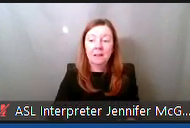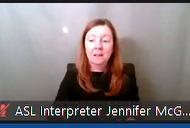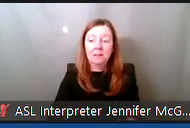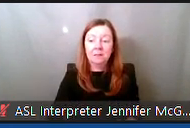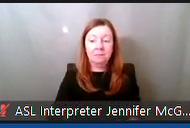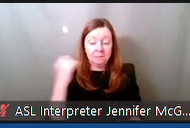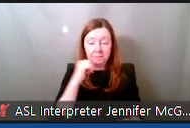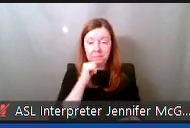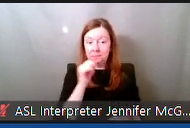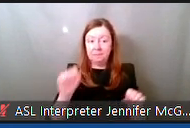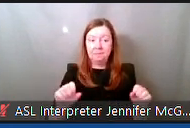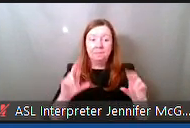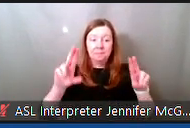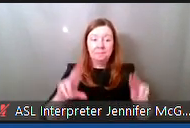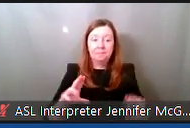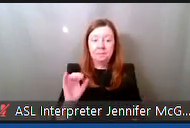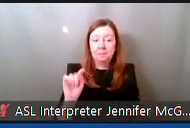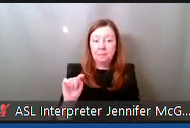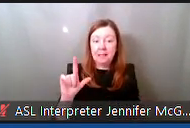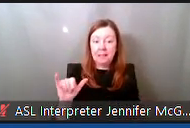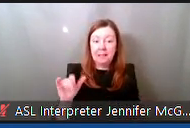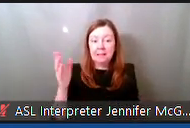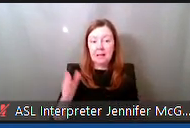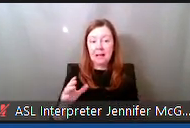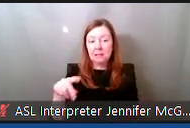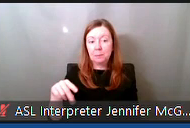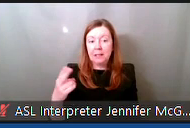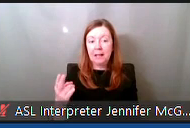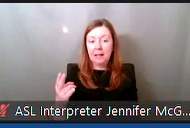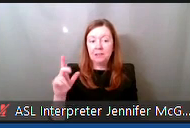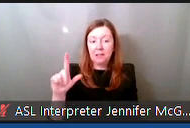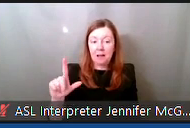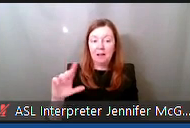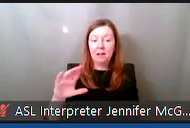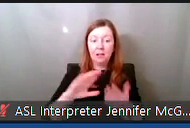215423016。好，非常感谢大家跟我们来